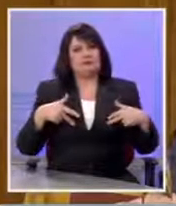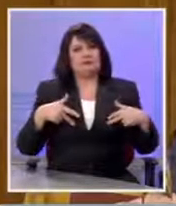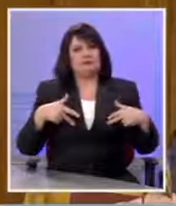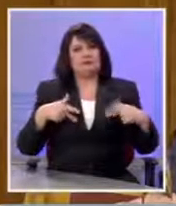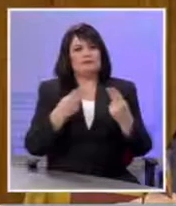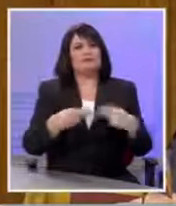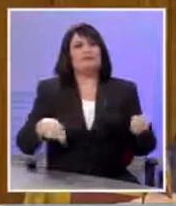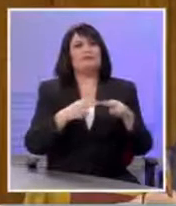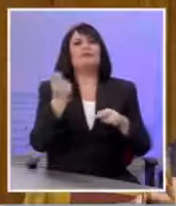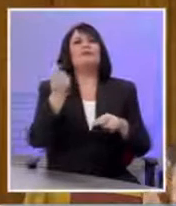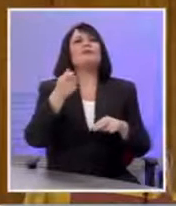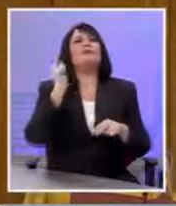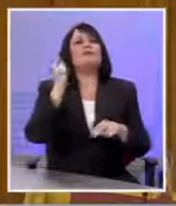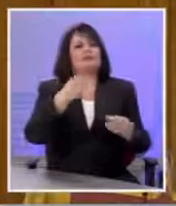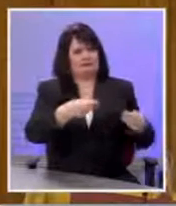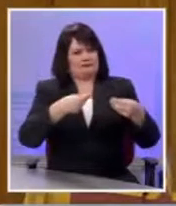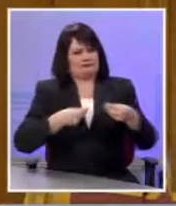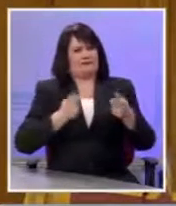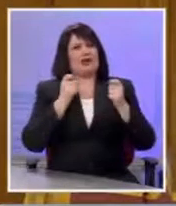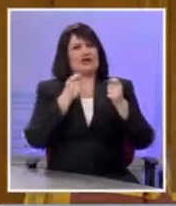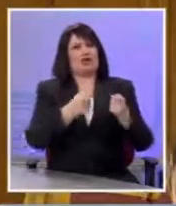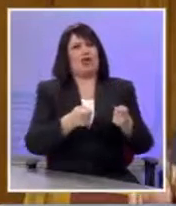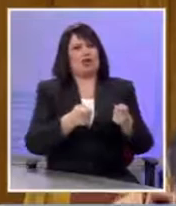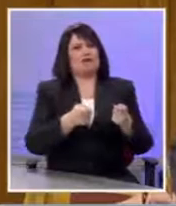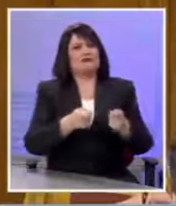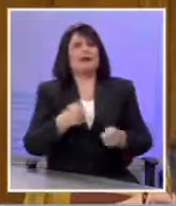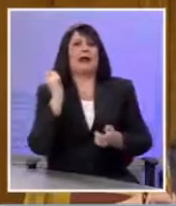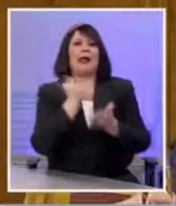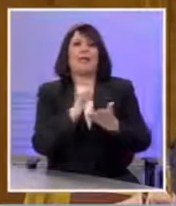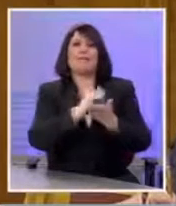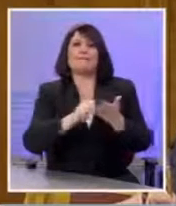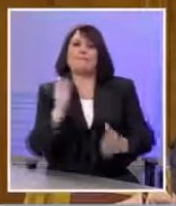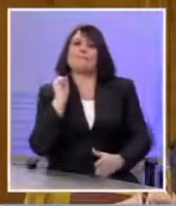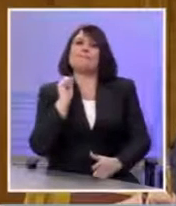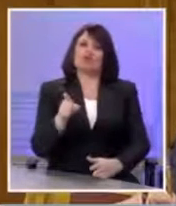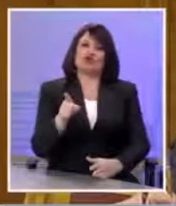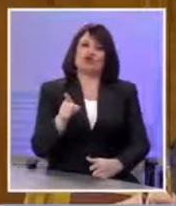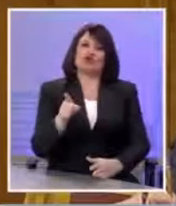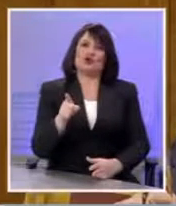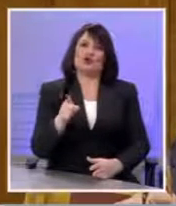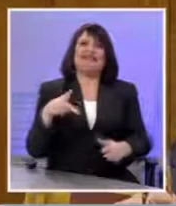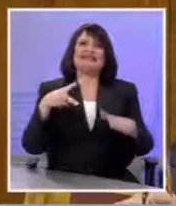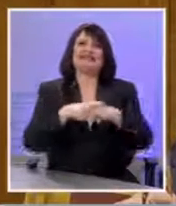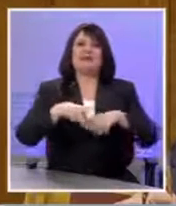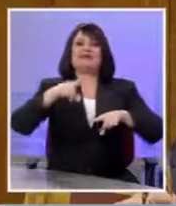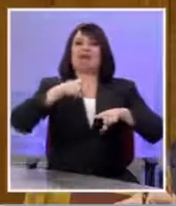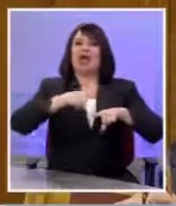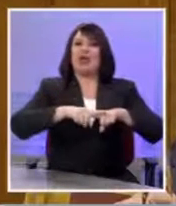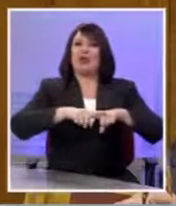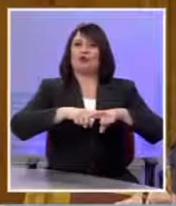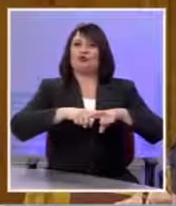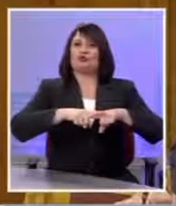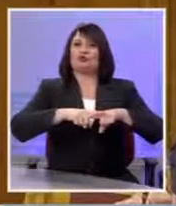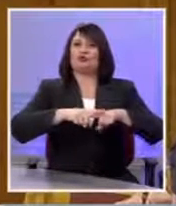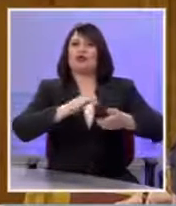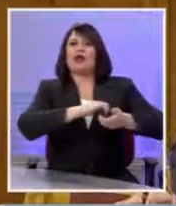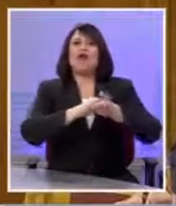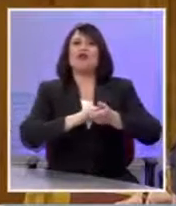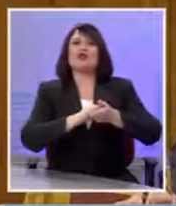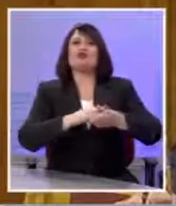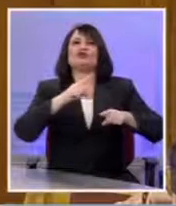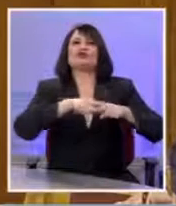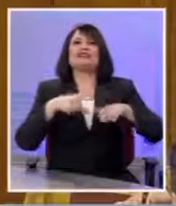Συμβουλή Οικονομικής Πολιτικής, έχω αποστείλει επιστολή στον Τράπεζα της Ελλάδας, στην Ένωση Ελληνικών